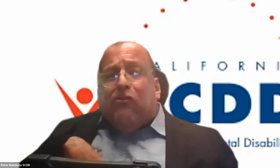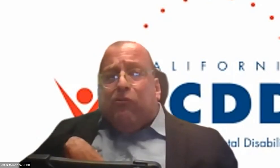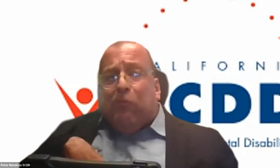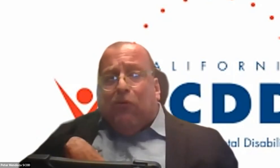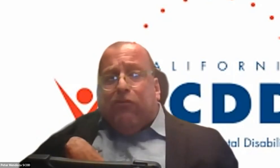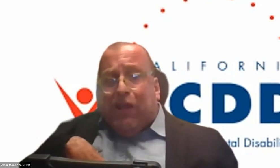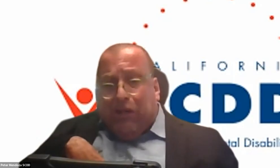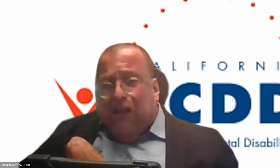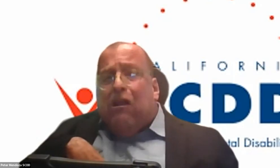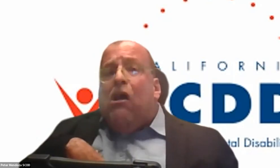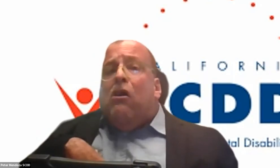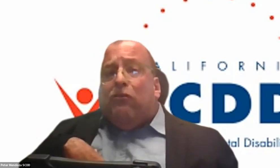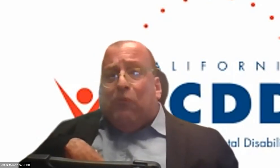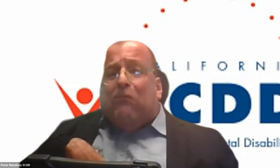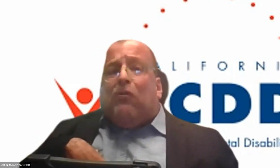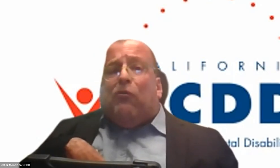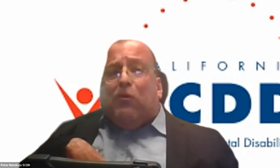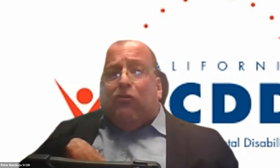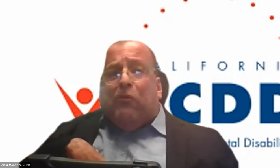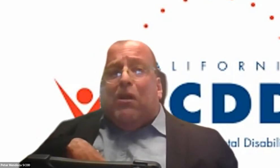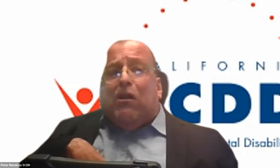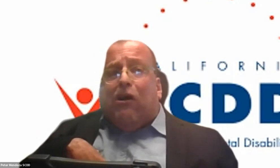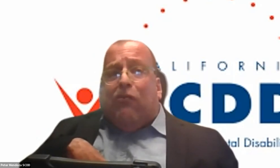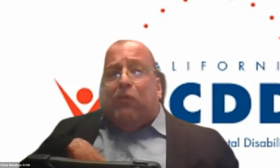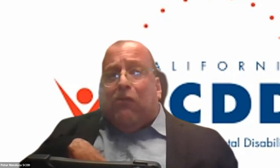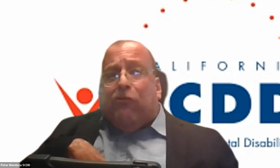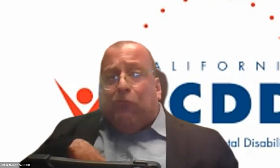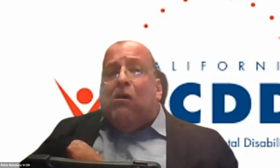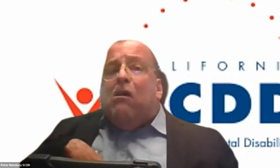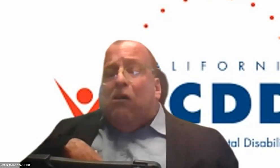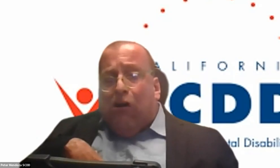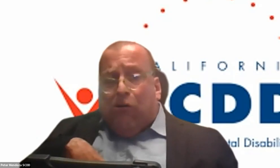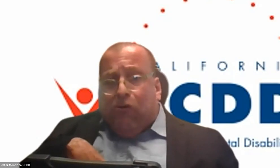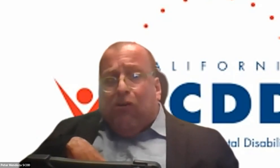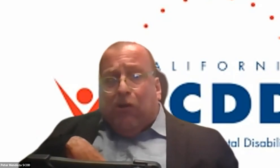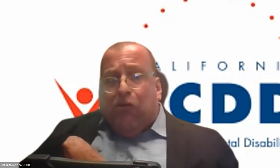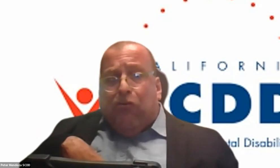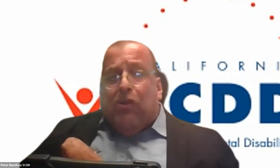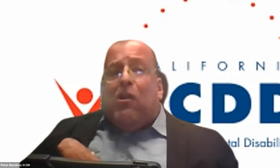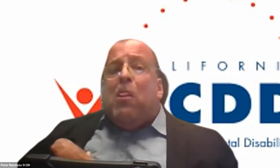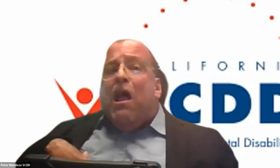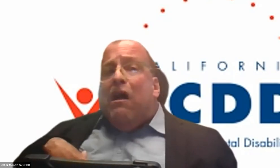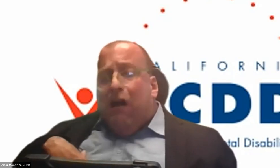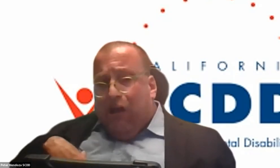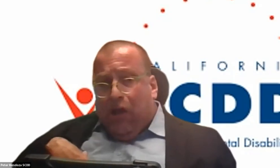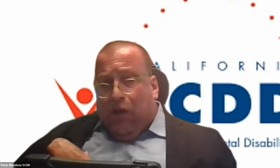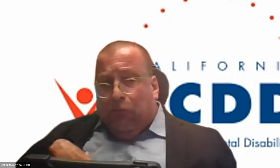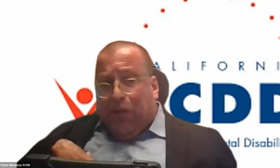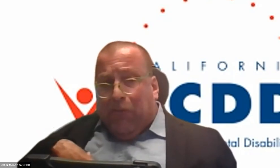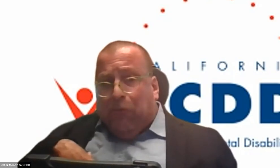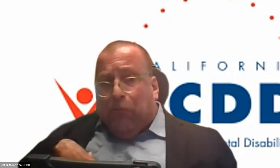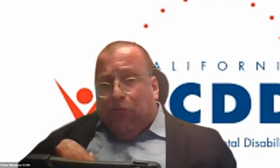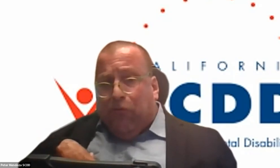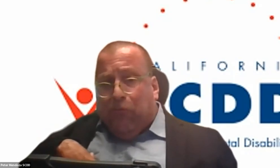the services and supports they need to be able to participate in all aspects of full inclusion and